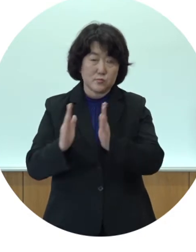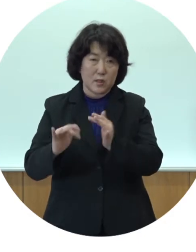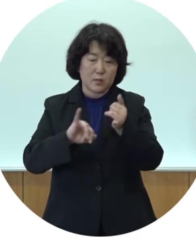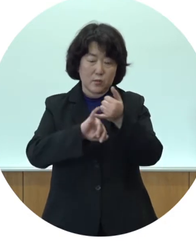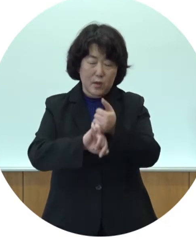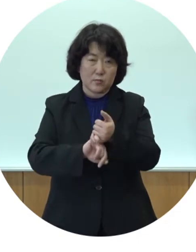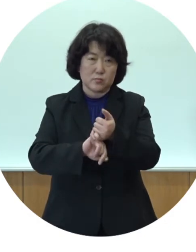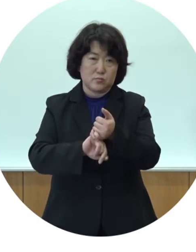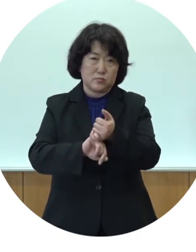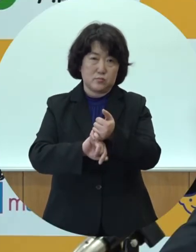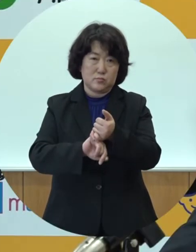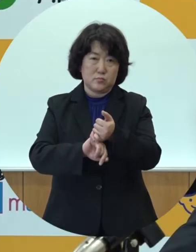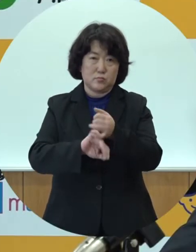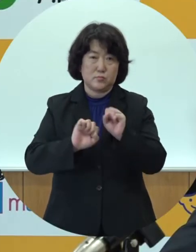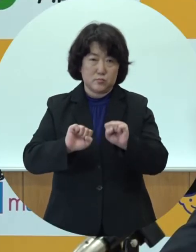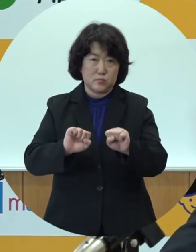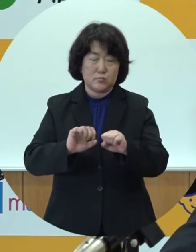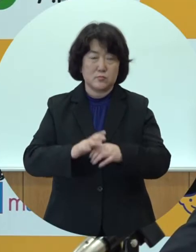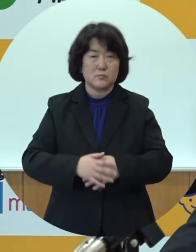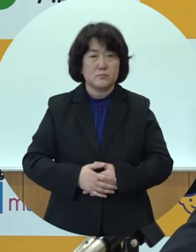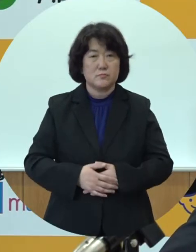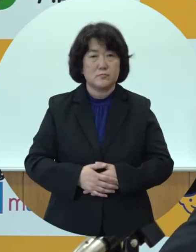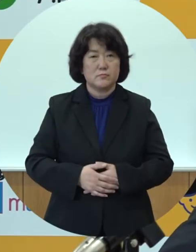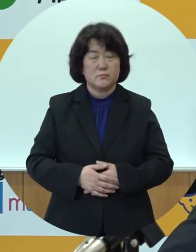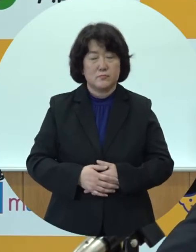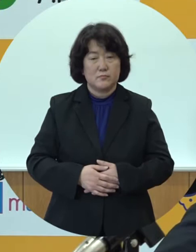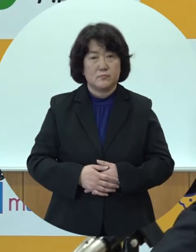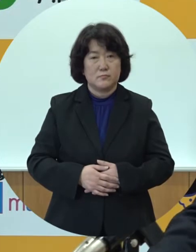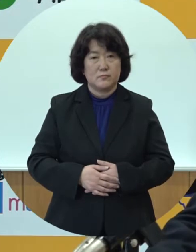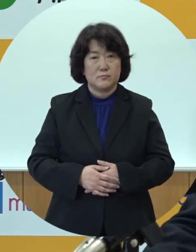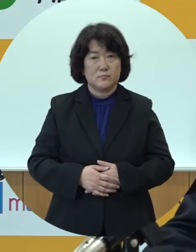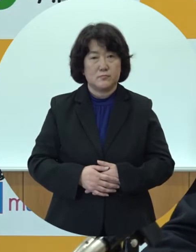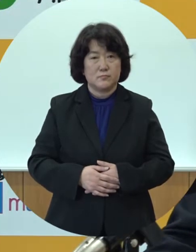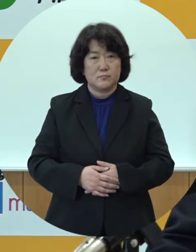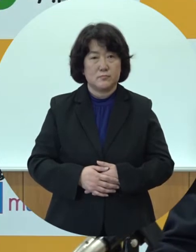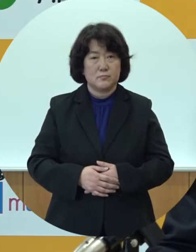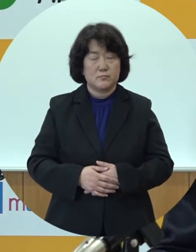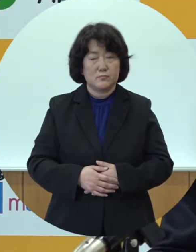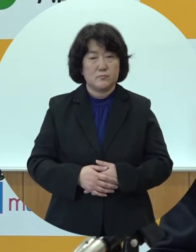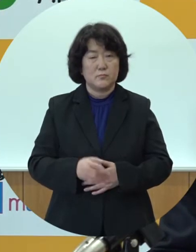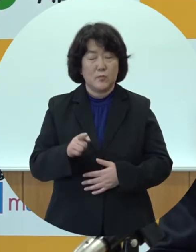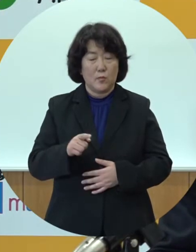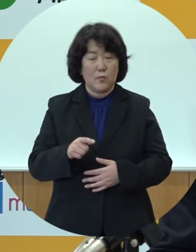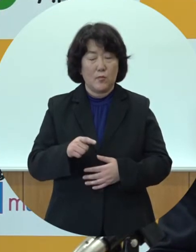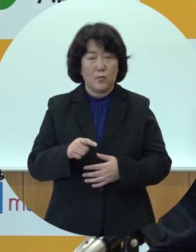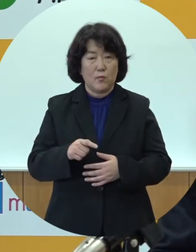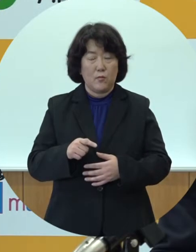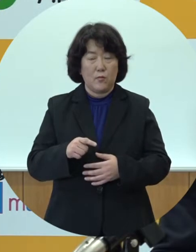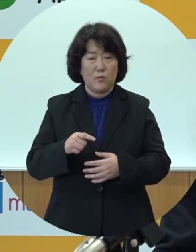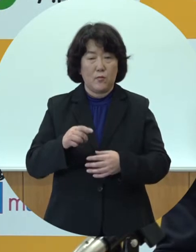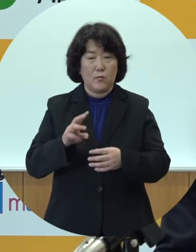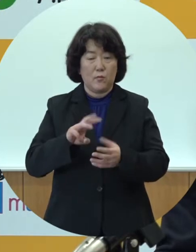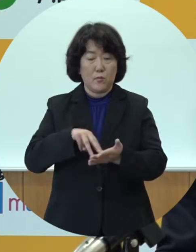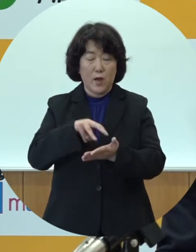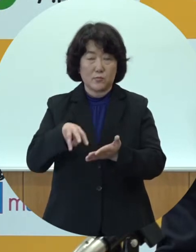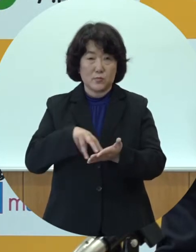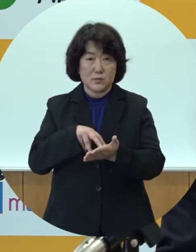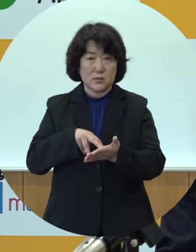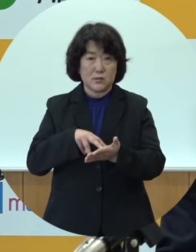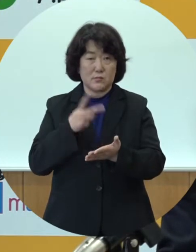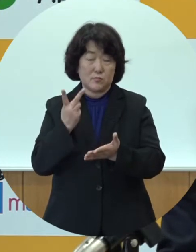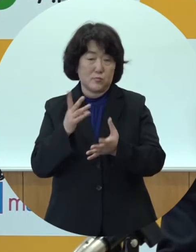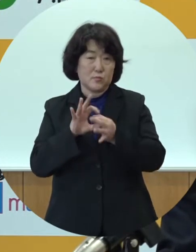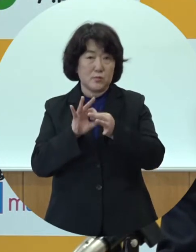となってございます。続いて交互接種についてでございます。市民の皆様